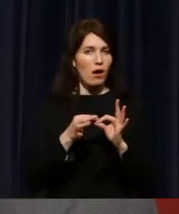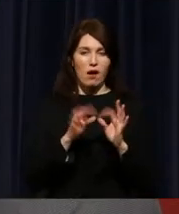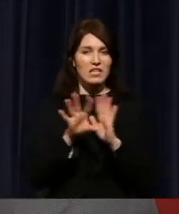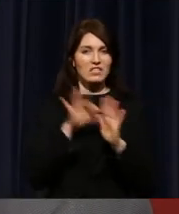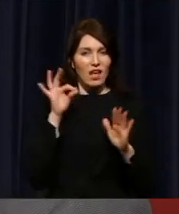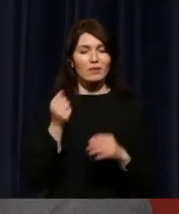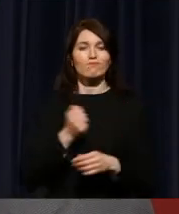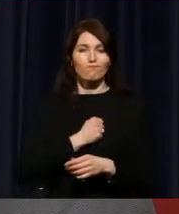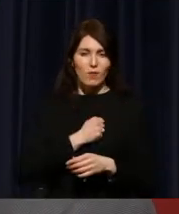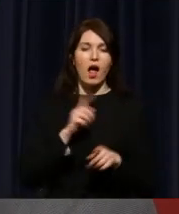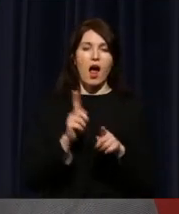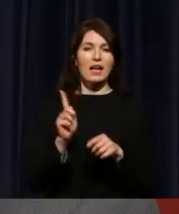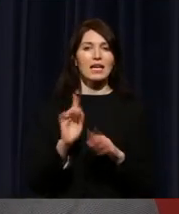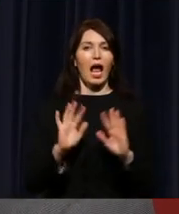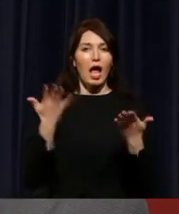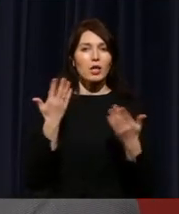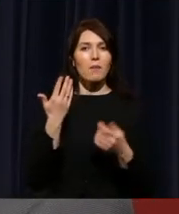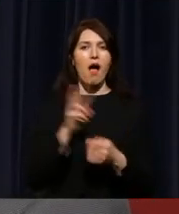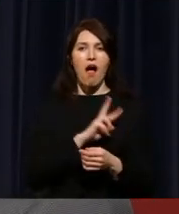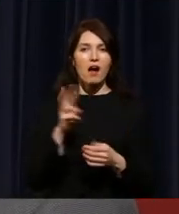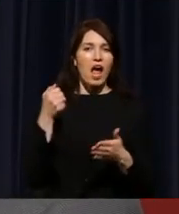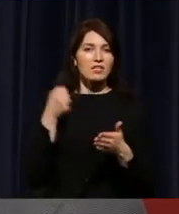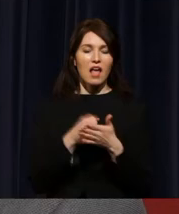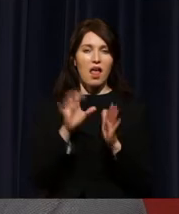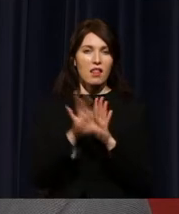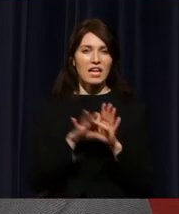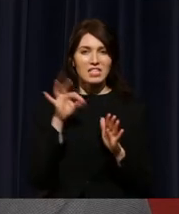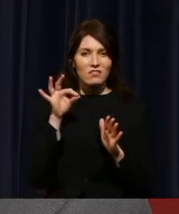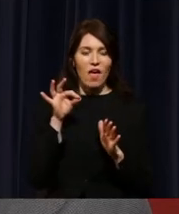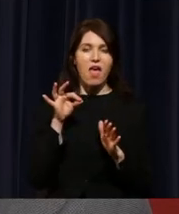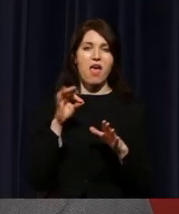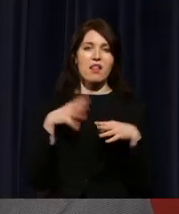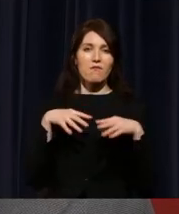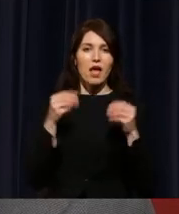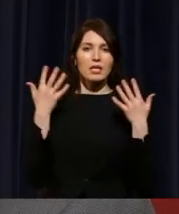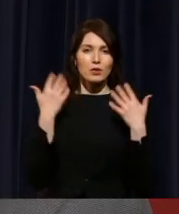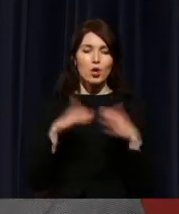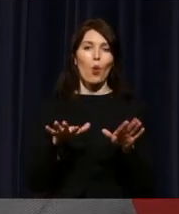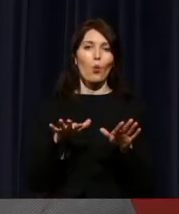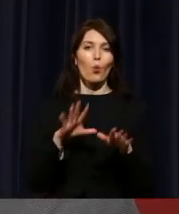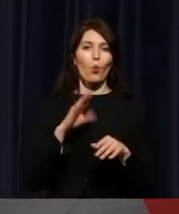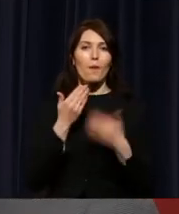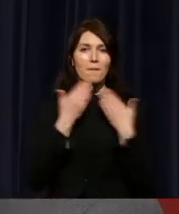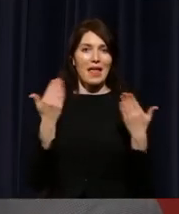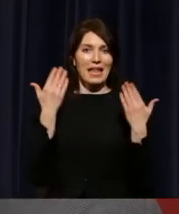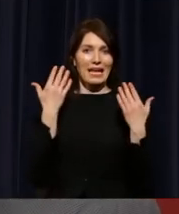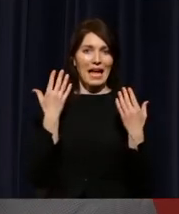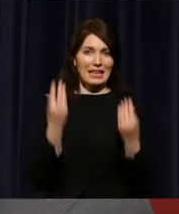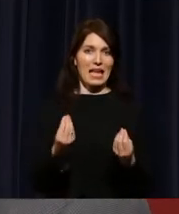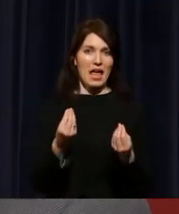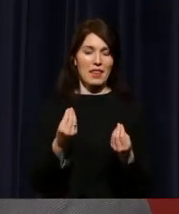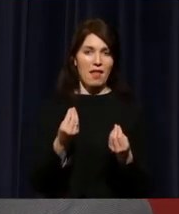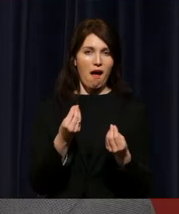Nu, diemžēl ir arī tādi, kuri varbūt savu gala izvēli izdara jau, teiksim, pēdējā dienā,